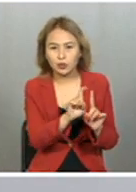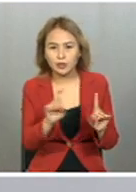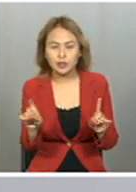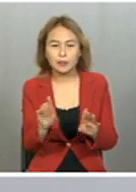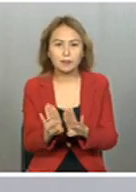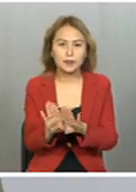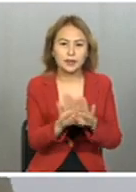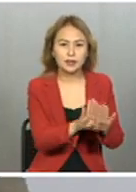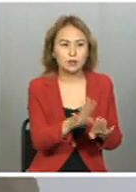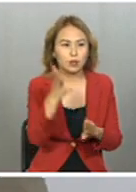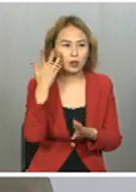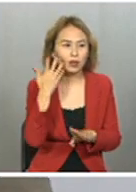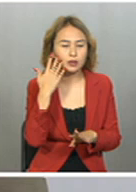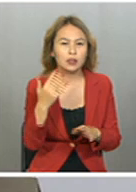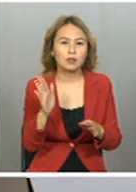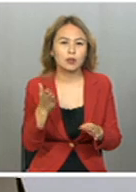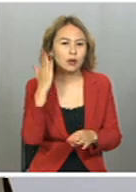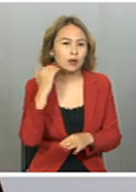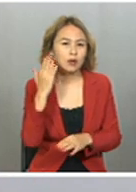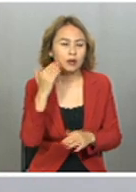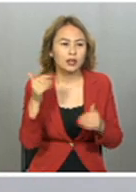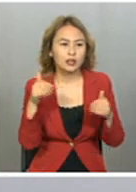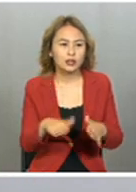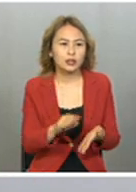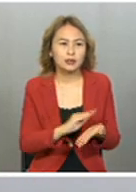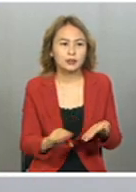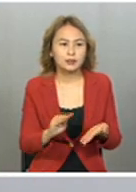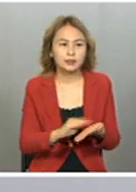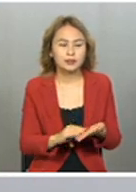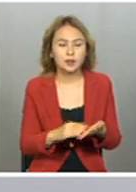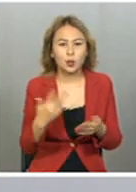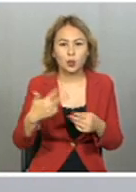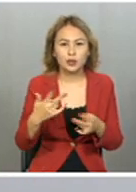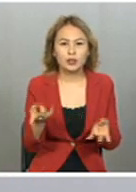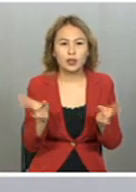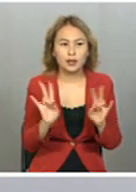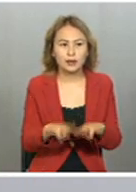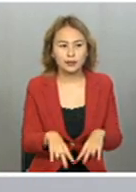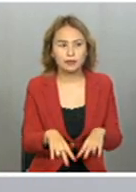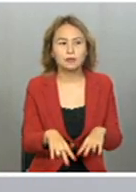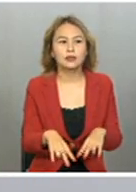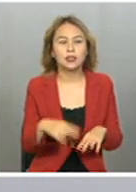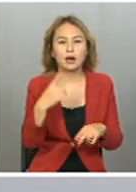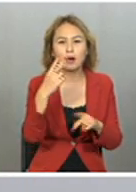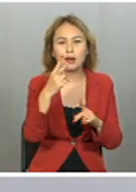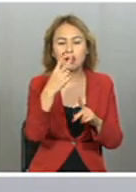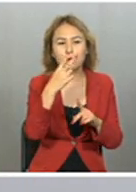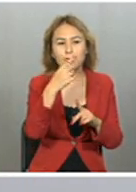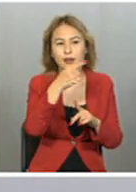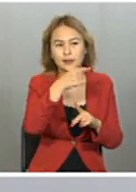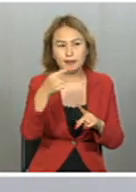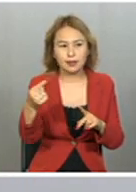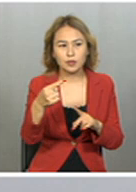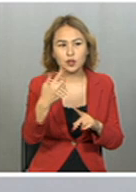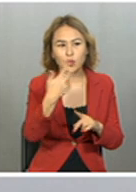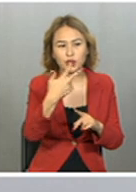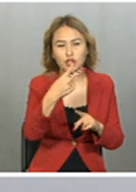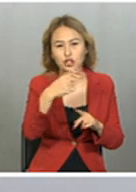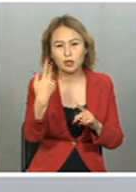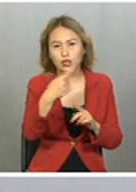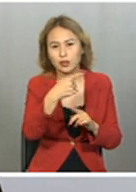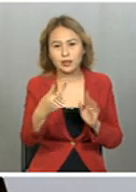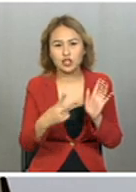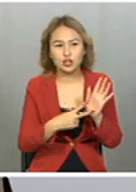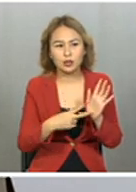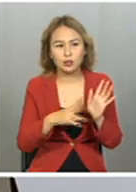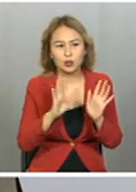болғанда есеп оңай шығады. Жақсы. 30-дың өзі қалады, алымдарын азайтамыз. 30-дан 23 алсам 7.